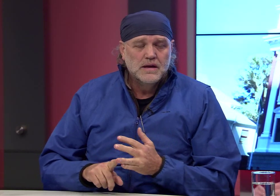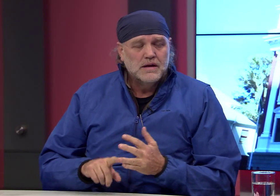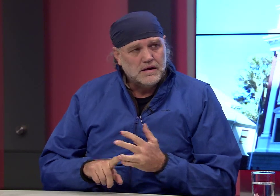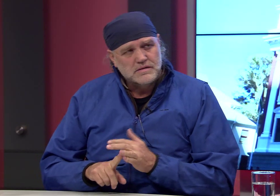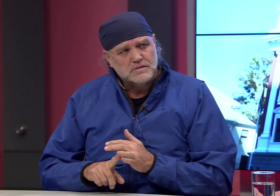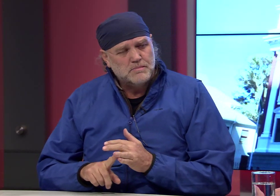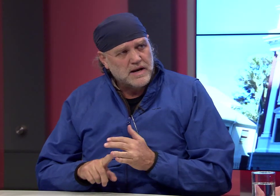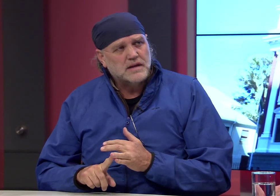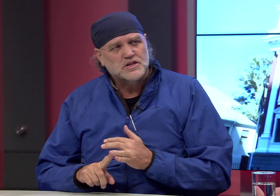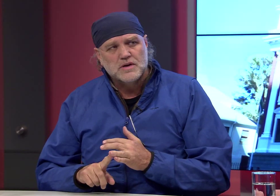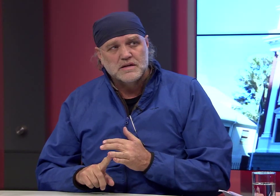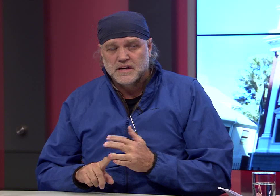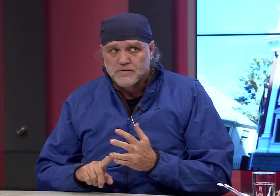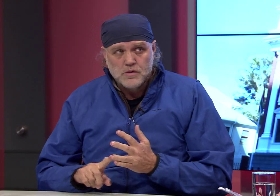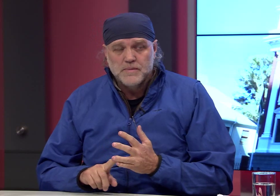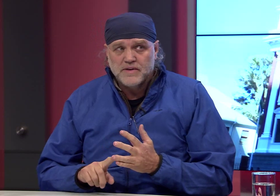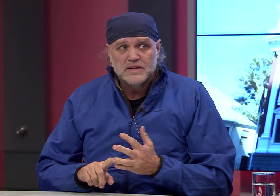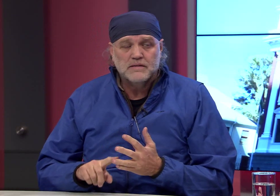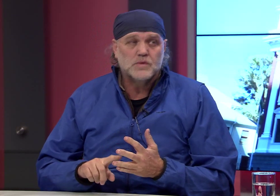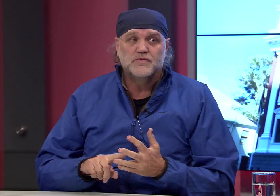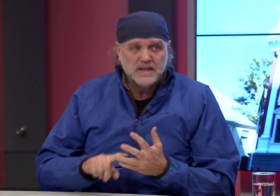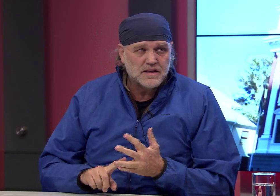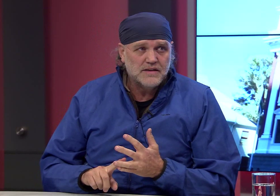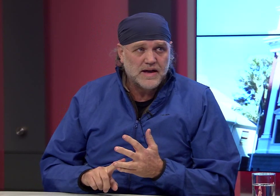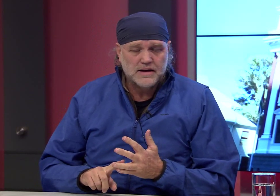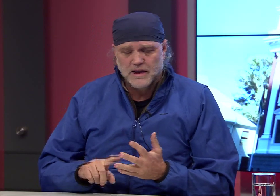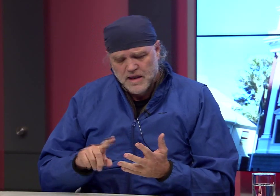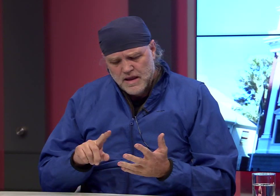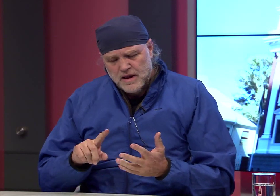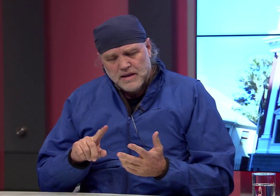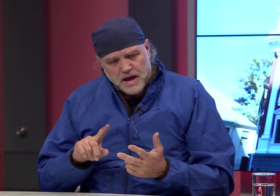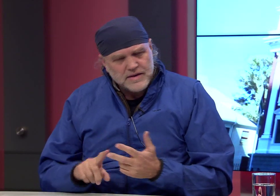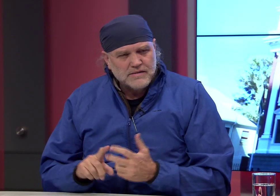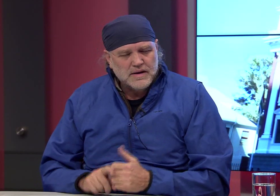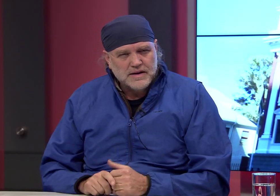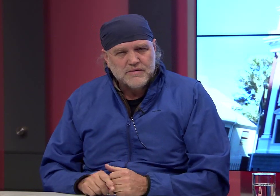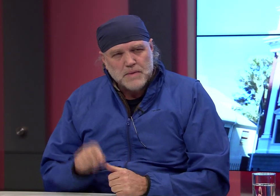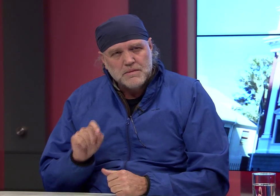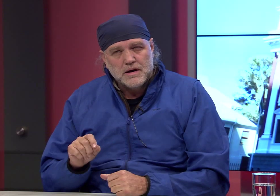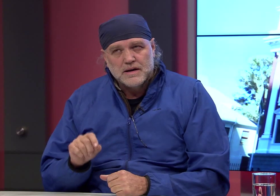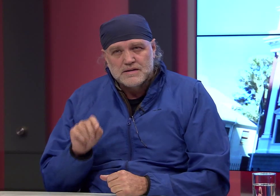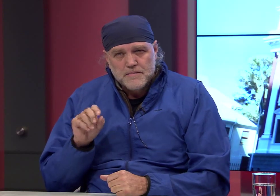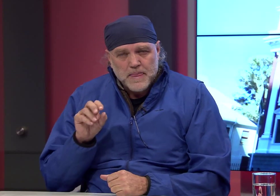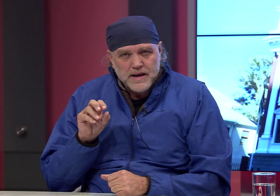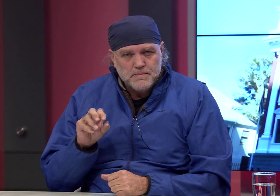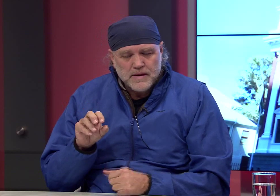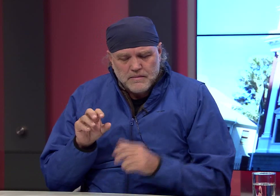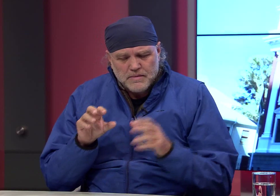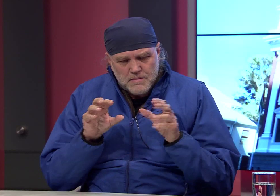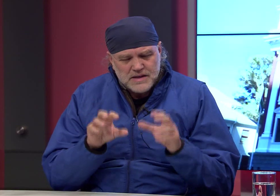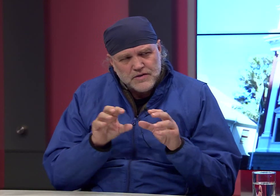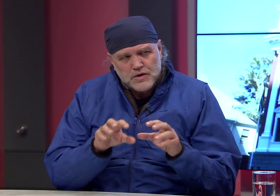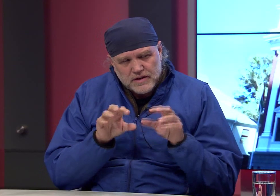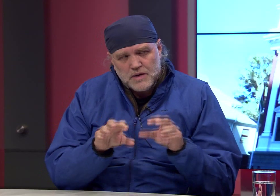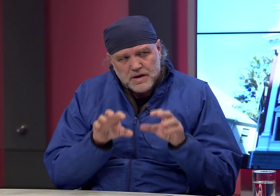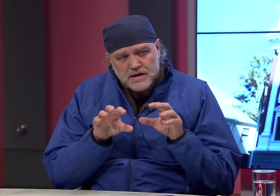hierdie benarde situasie uit verkoop nie, want ons weet dit gaan nie werk nie. Die ander ding dink ek wat baie belangrik is,